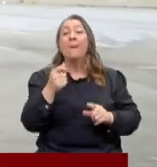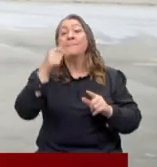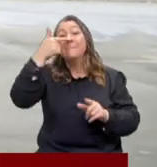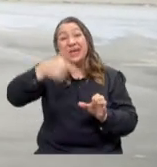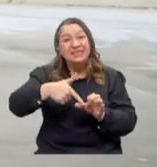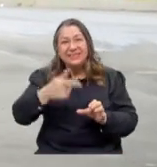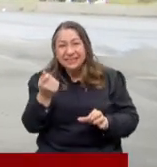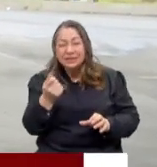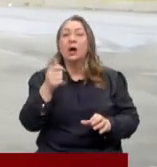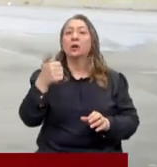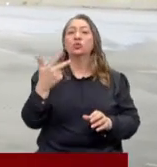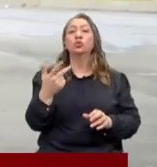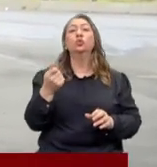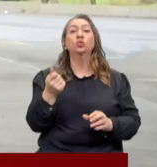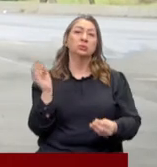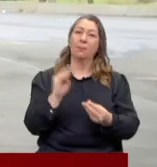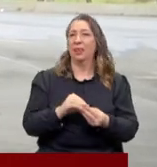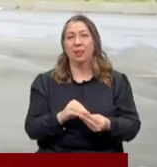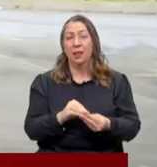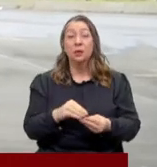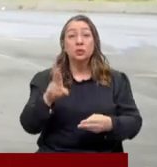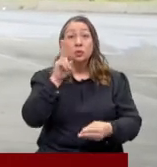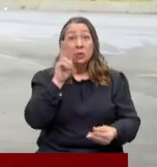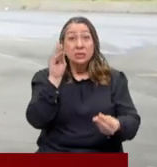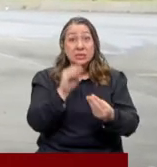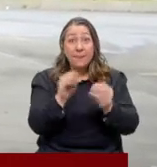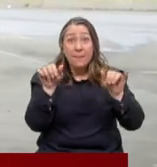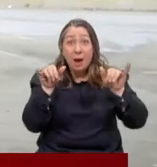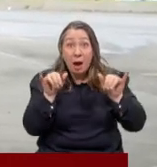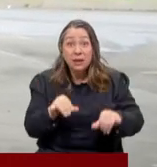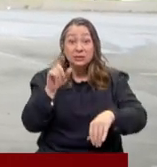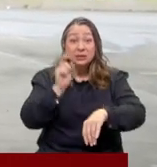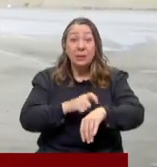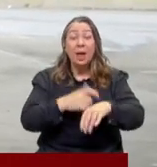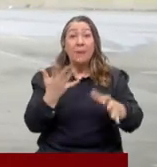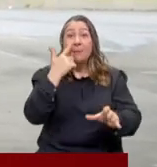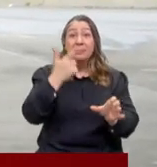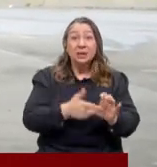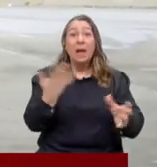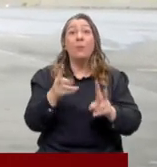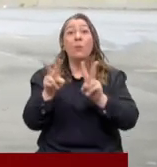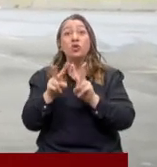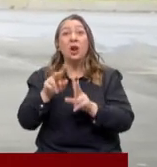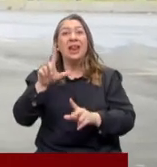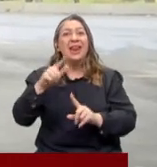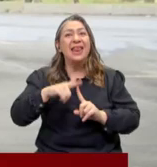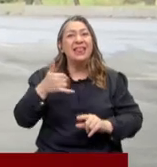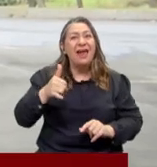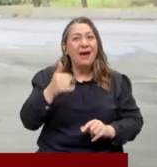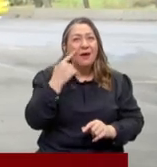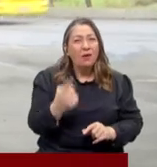litresine 63 kuruş zam geldi. Son zamla birlikte hem benzinin hem motorinin litre